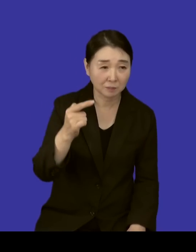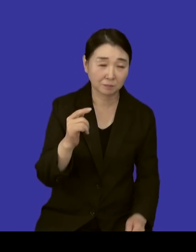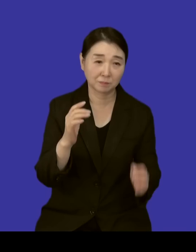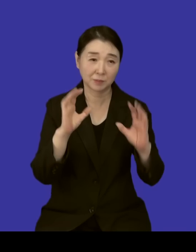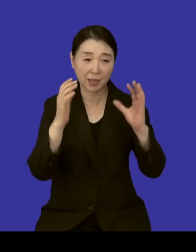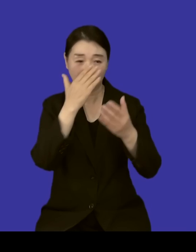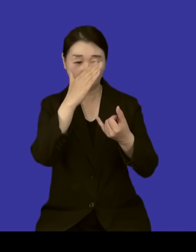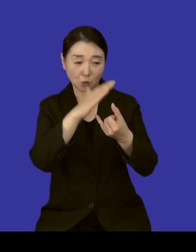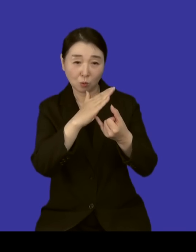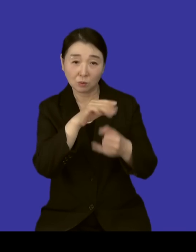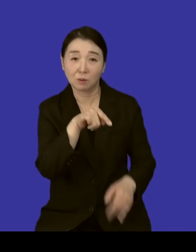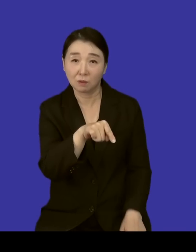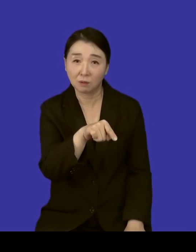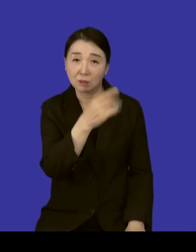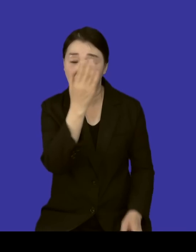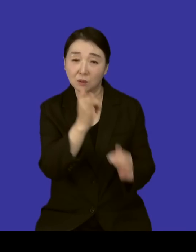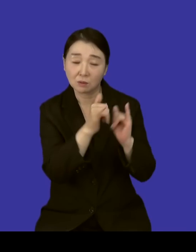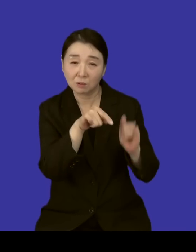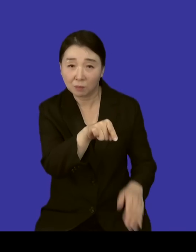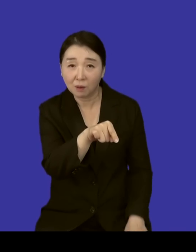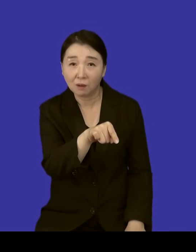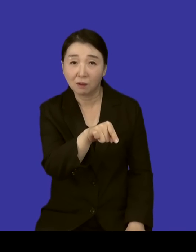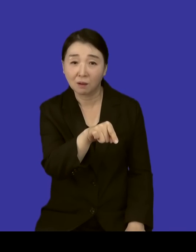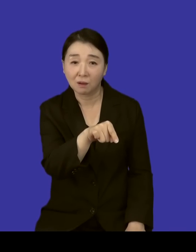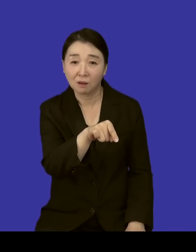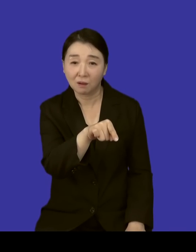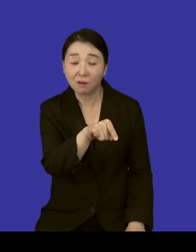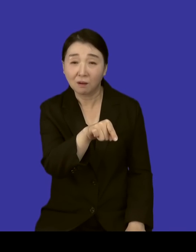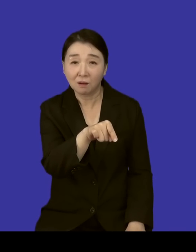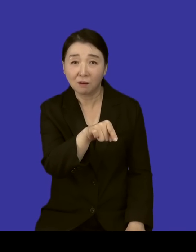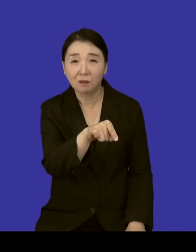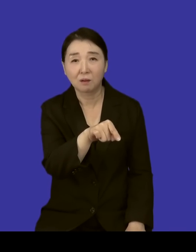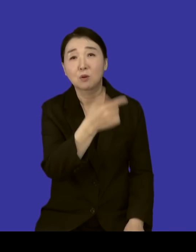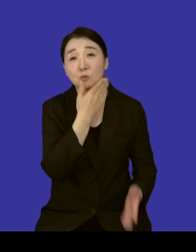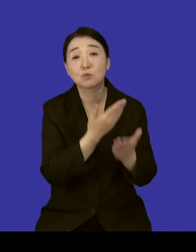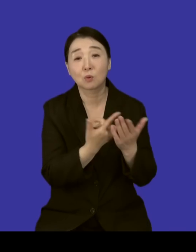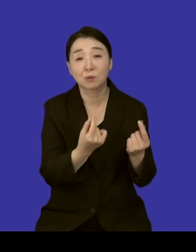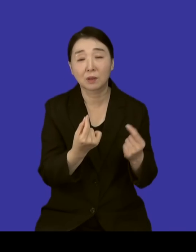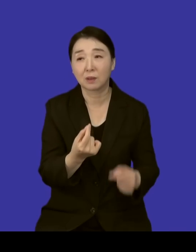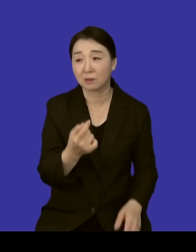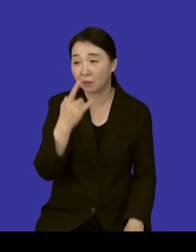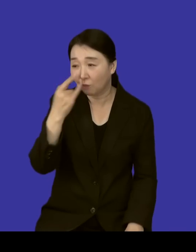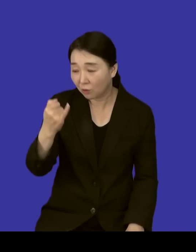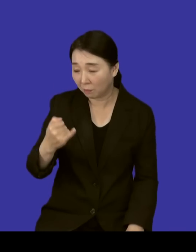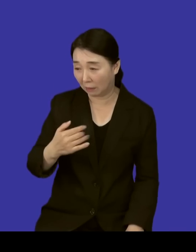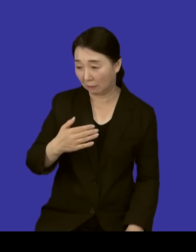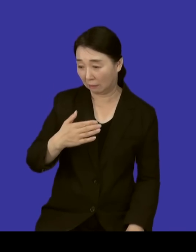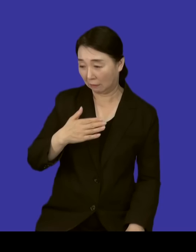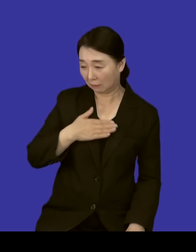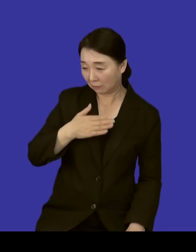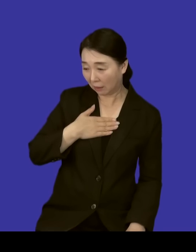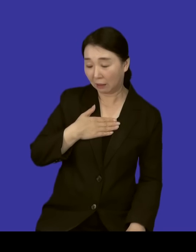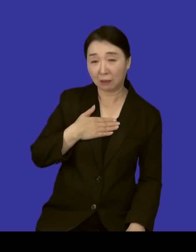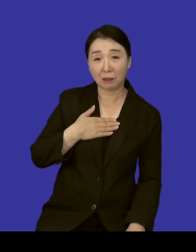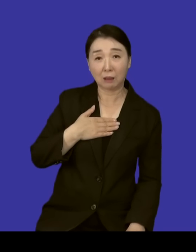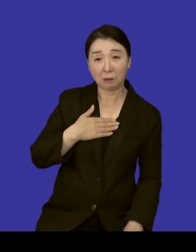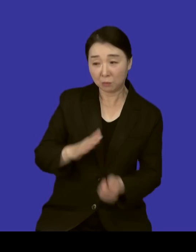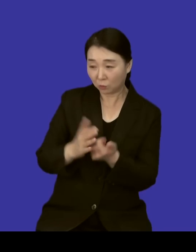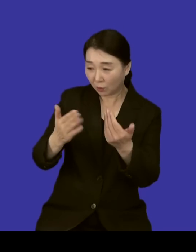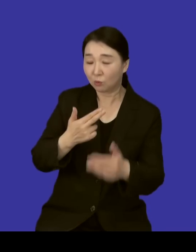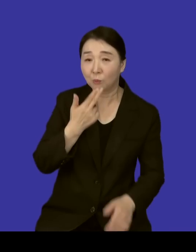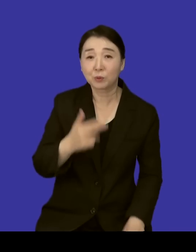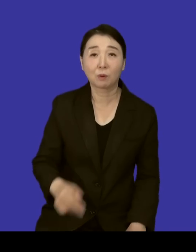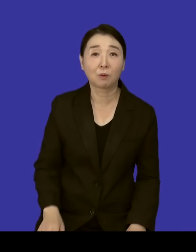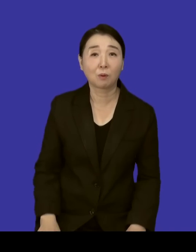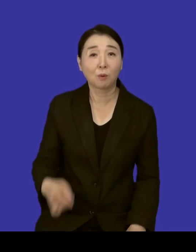아무것도 해준 것도 없고 우리 엄마는 정말 남들이 보면 자기밖에 모르고 예. 교회에 소위 말하면